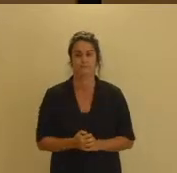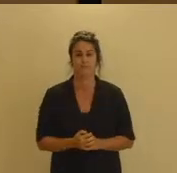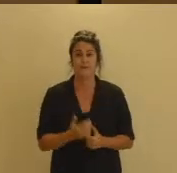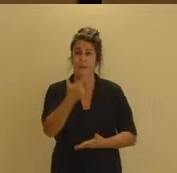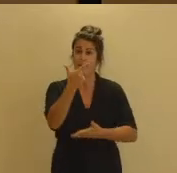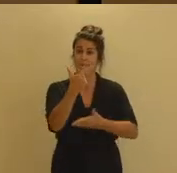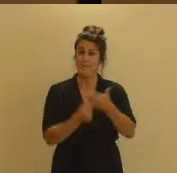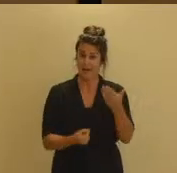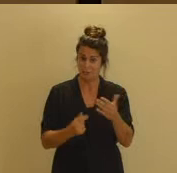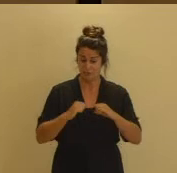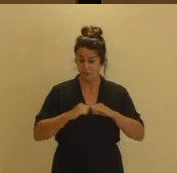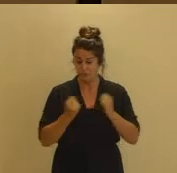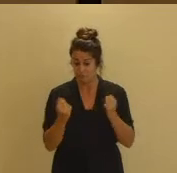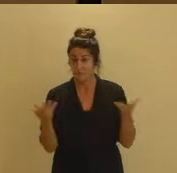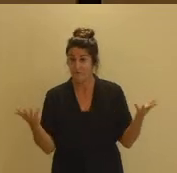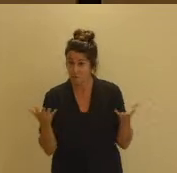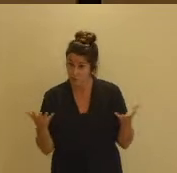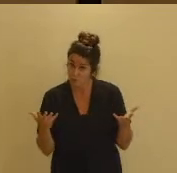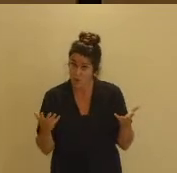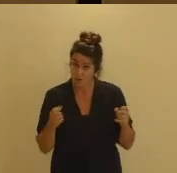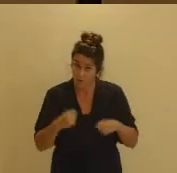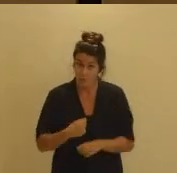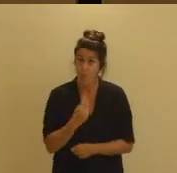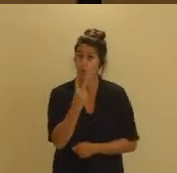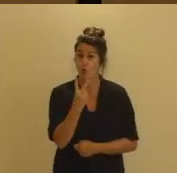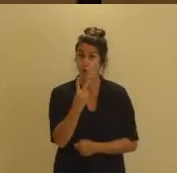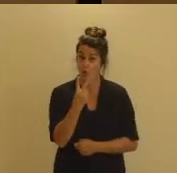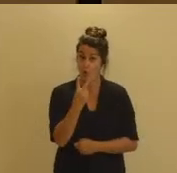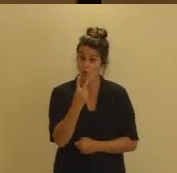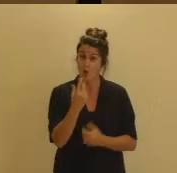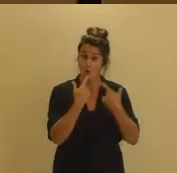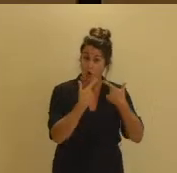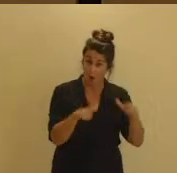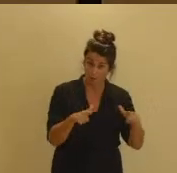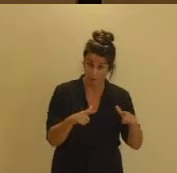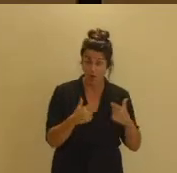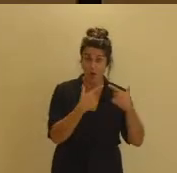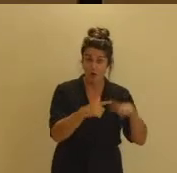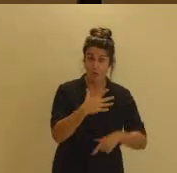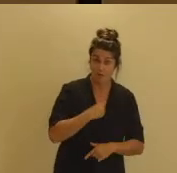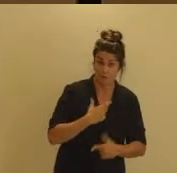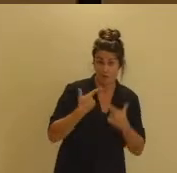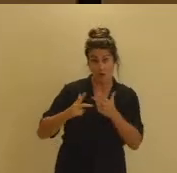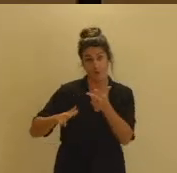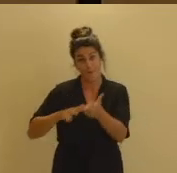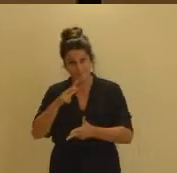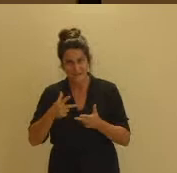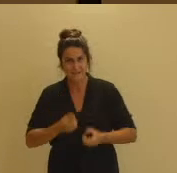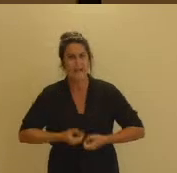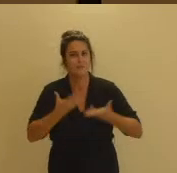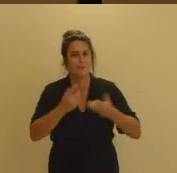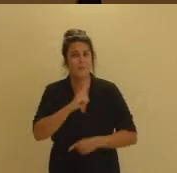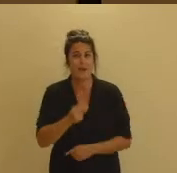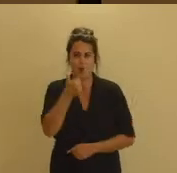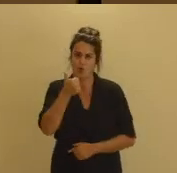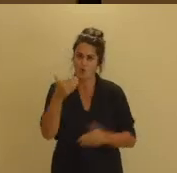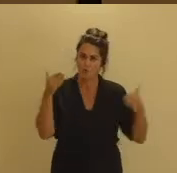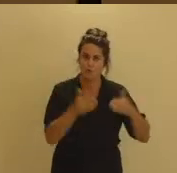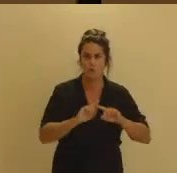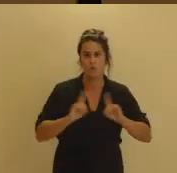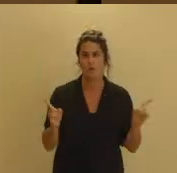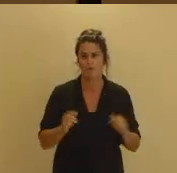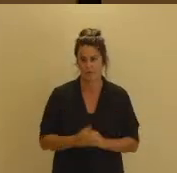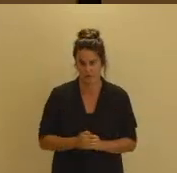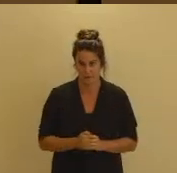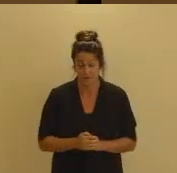Bilinguisme signifie bien qu'il convient de s'exprimer dans les deux langues, le français et l'euskera, et pas seulement dans une seule.